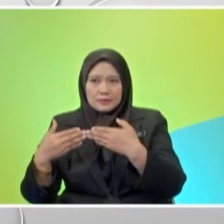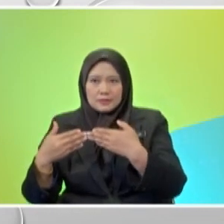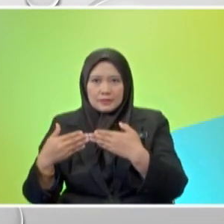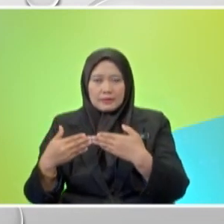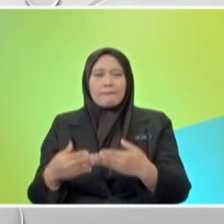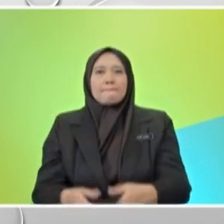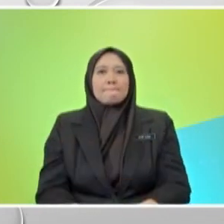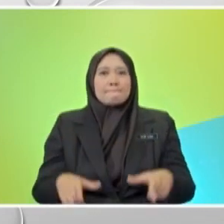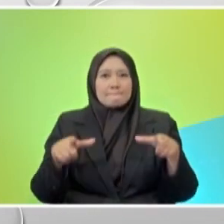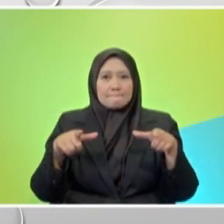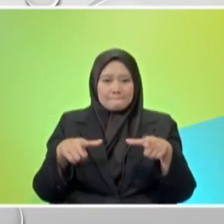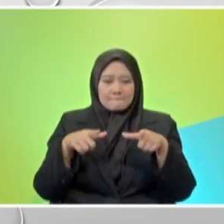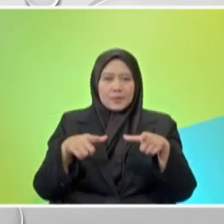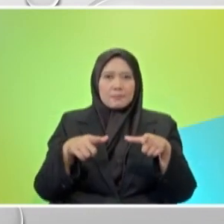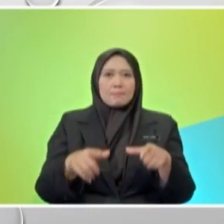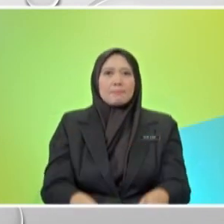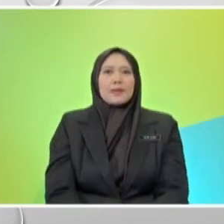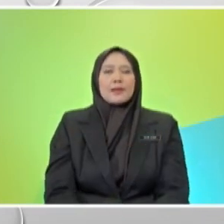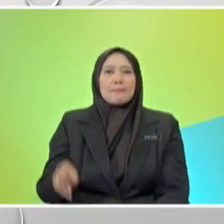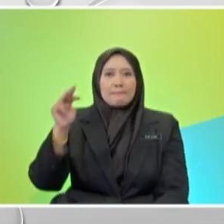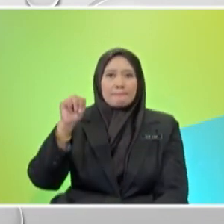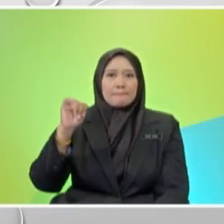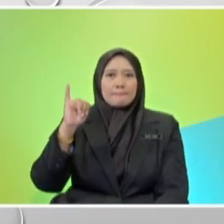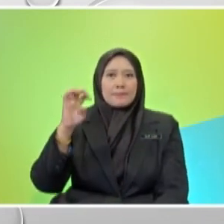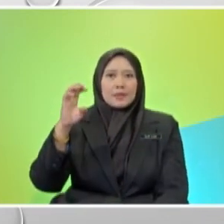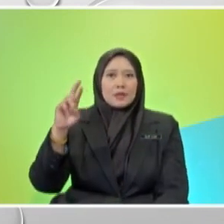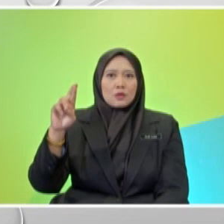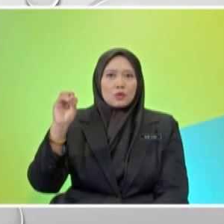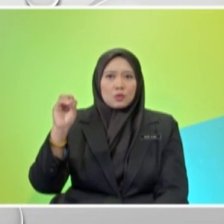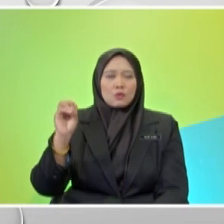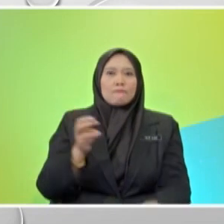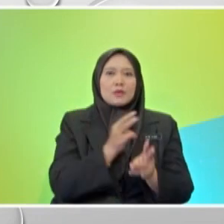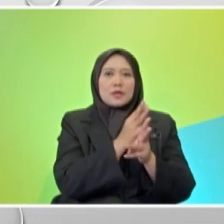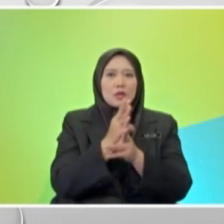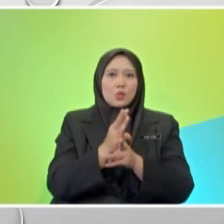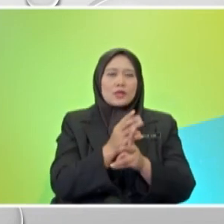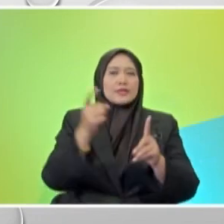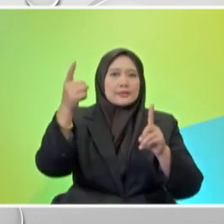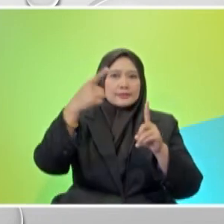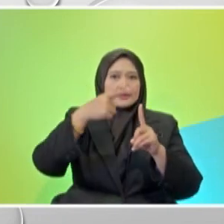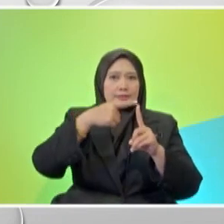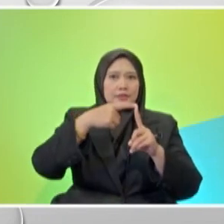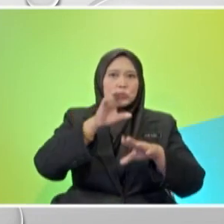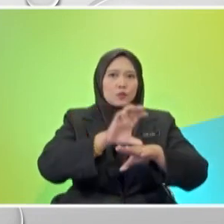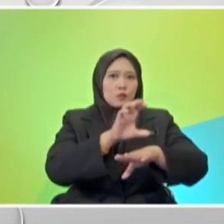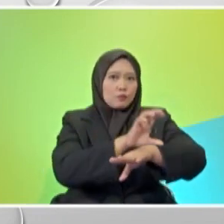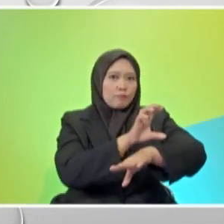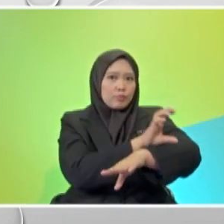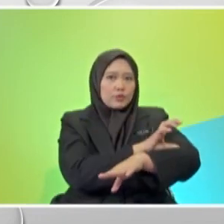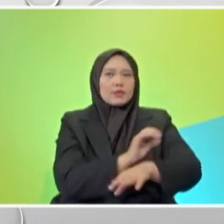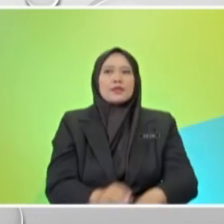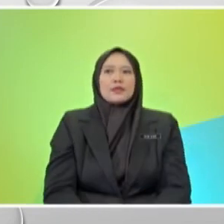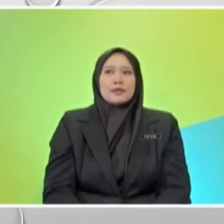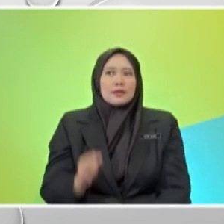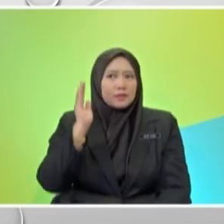komputer kan. Kalau tak sambung macam mana kan? Betul, tak boleh lah. Nak pindahkan tak boleh. Ya, betul Ifan kan. Kita akan